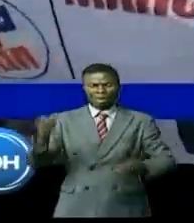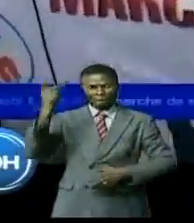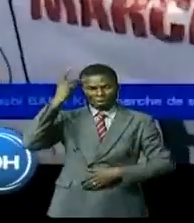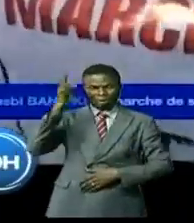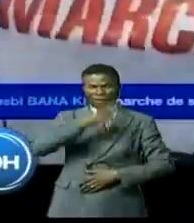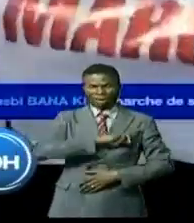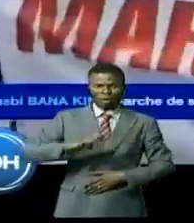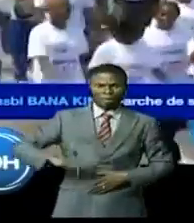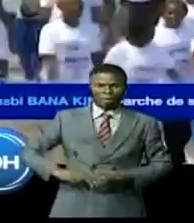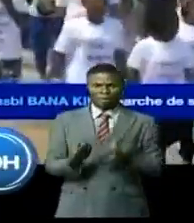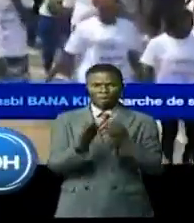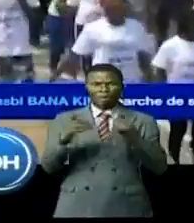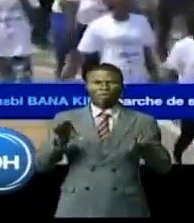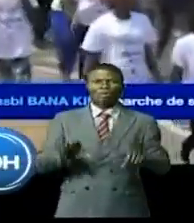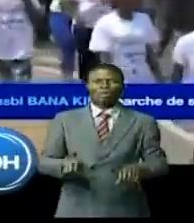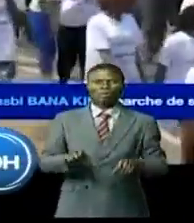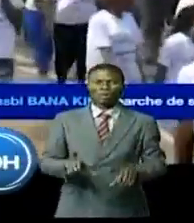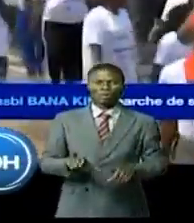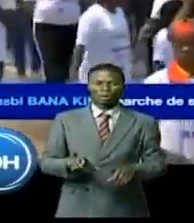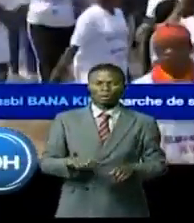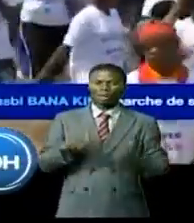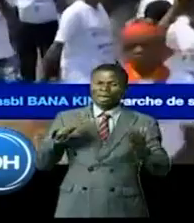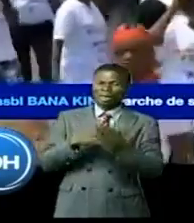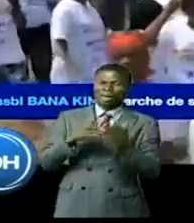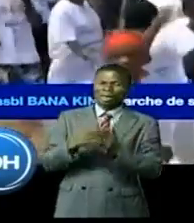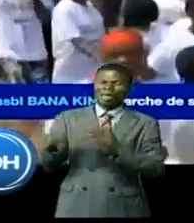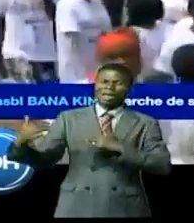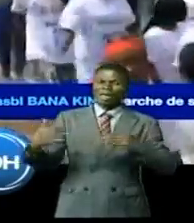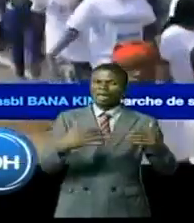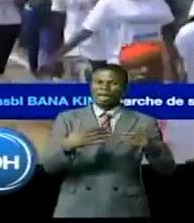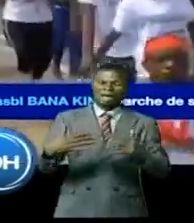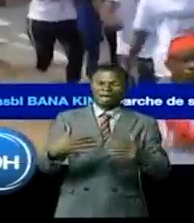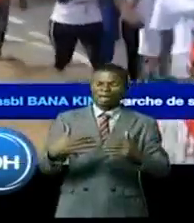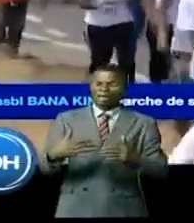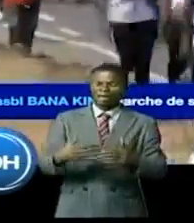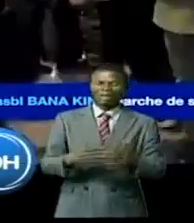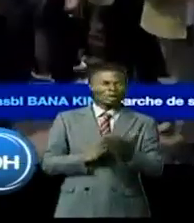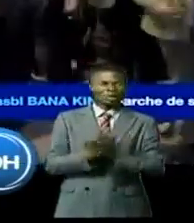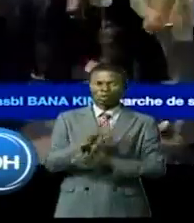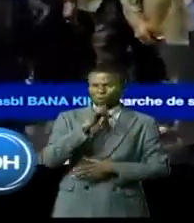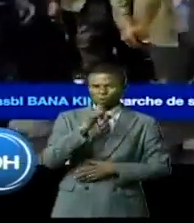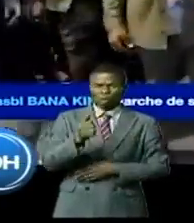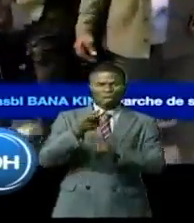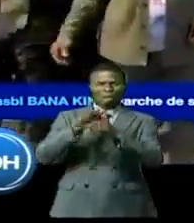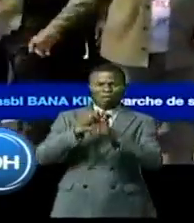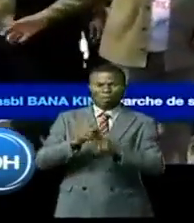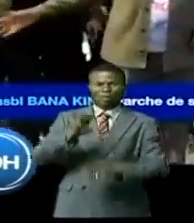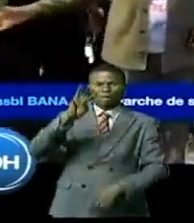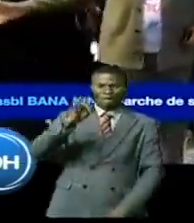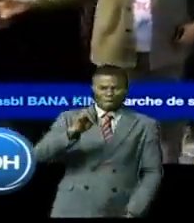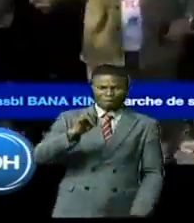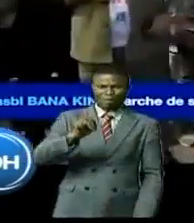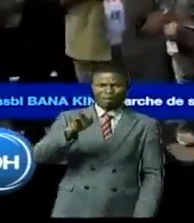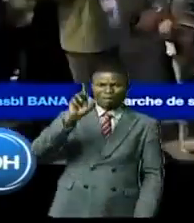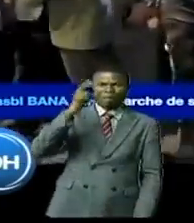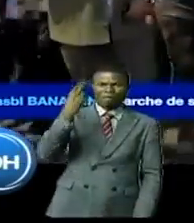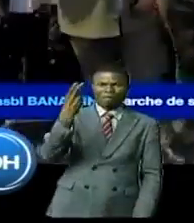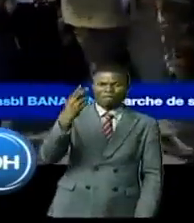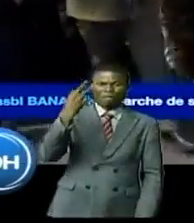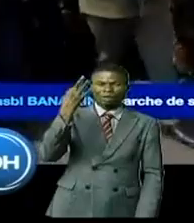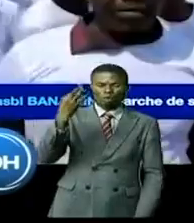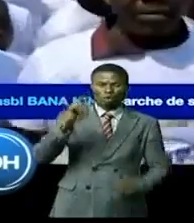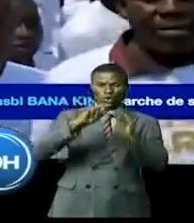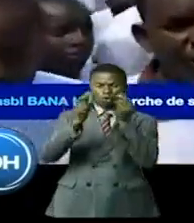République démocratique du Congo fait face à une guerre injuste lui imposée par le M23, mouvement